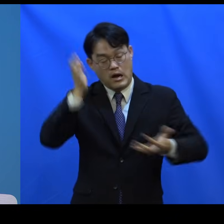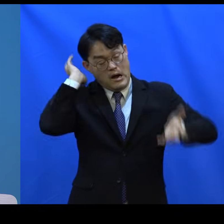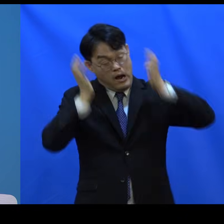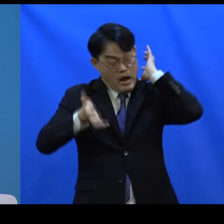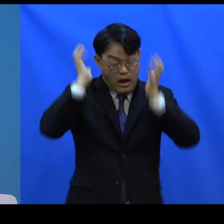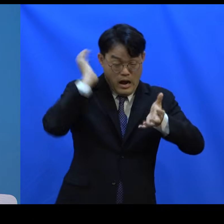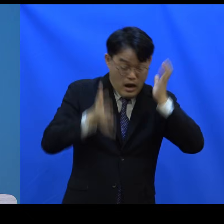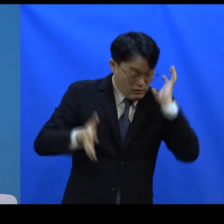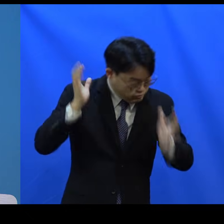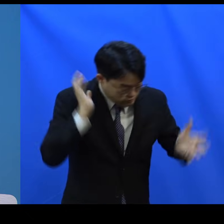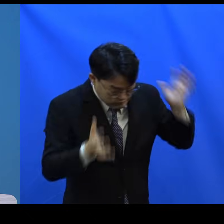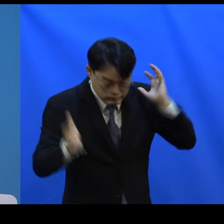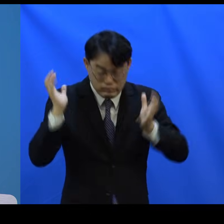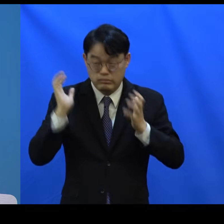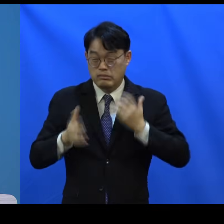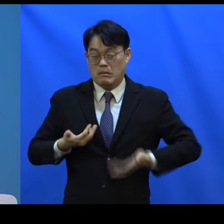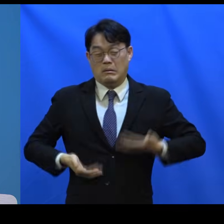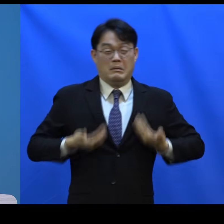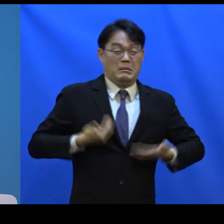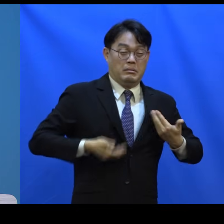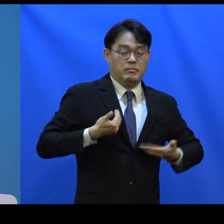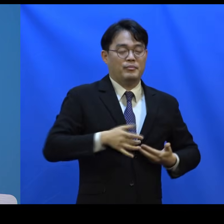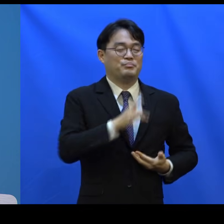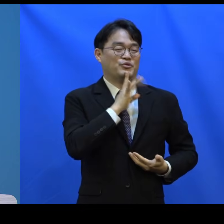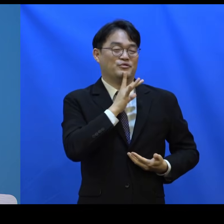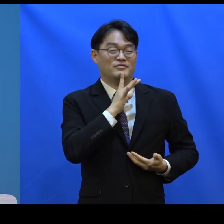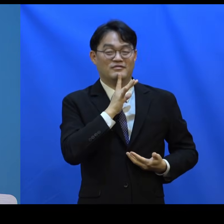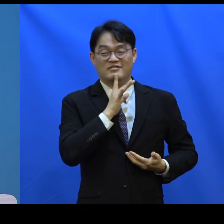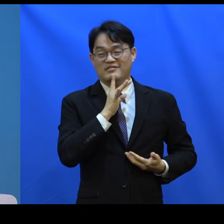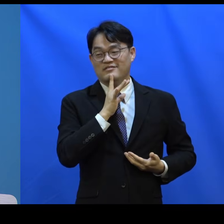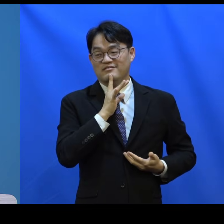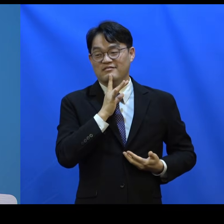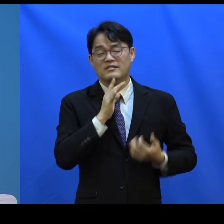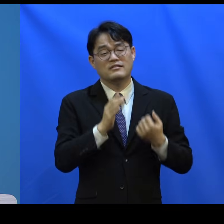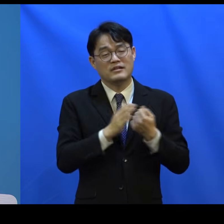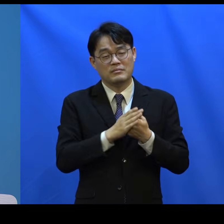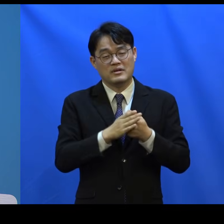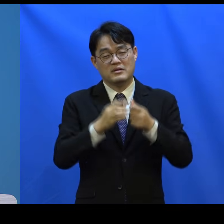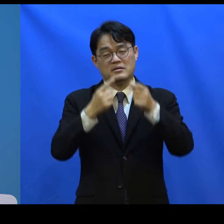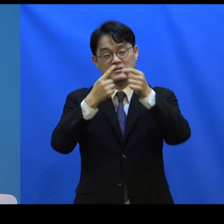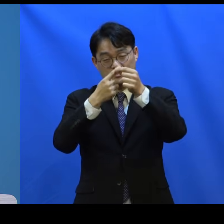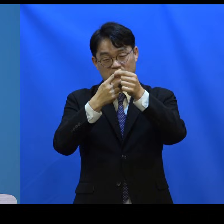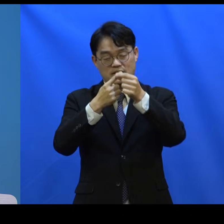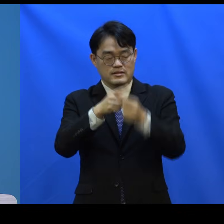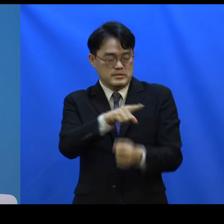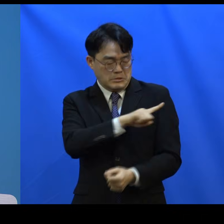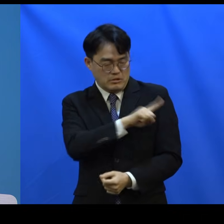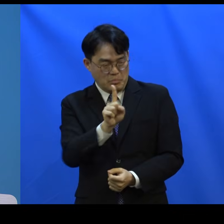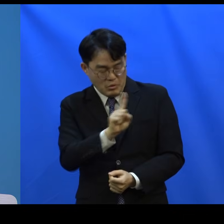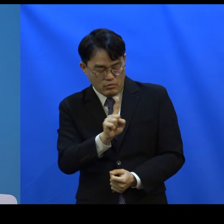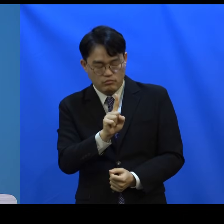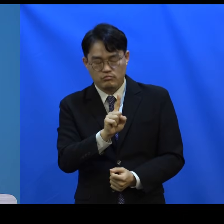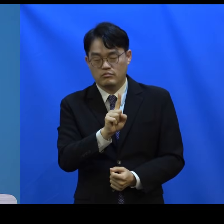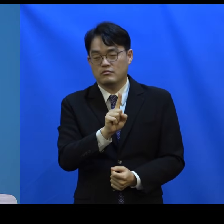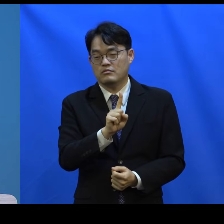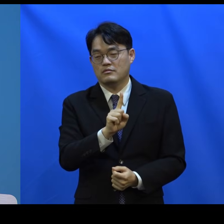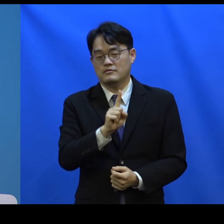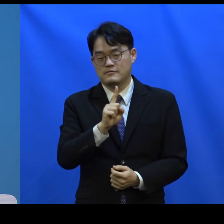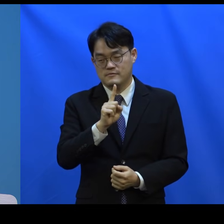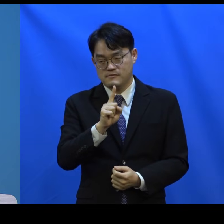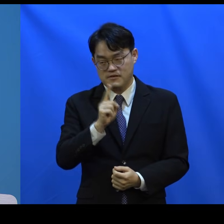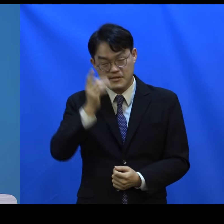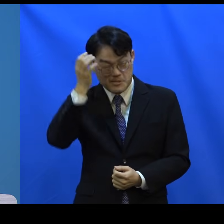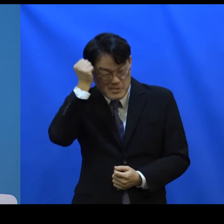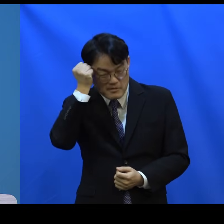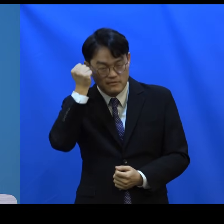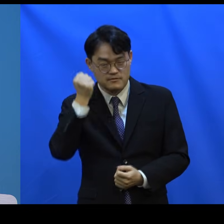우선순위를 몰랐기 때문에 삶이 뒤죽박죽 될 수가 있어요. 그러니까 인생도 전부 다 우선순위가 있는 거죠. 20대